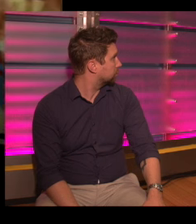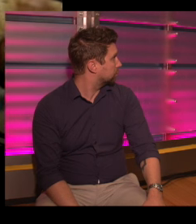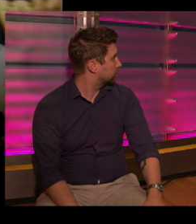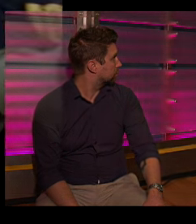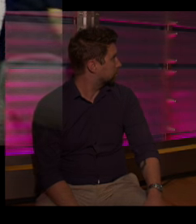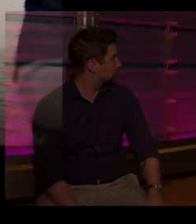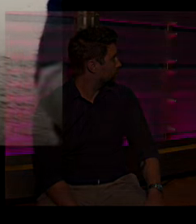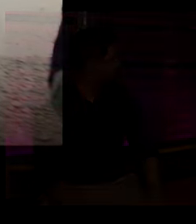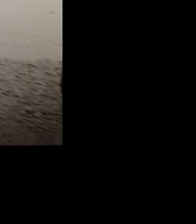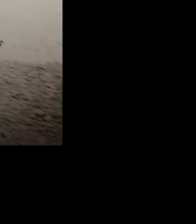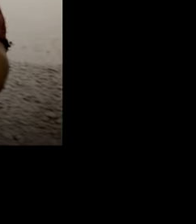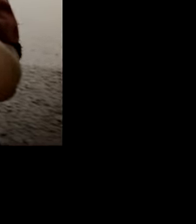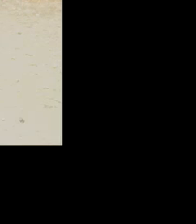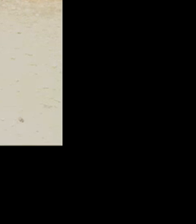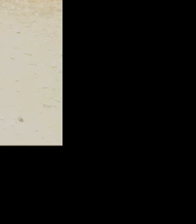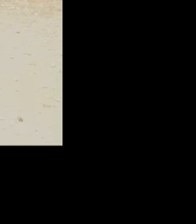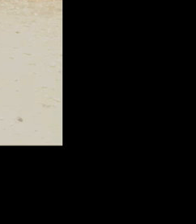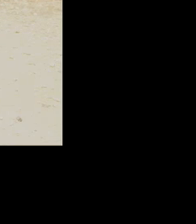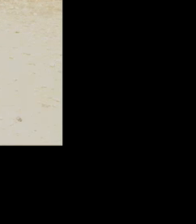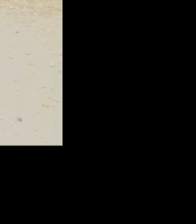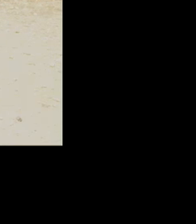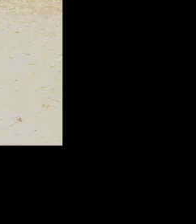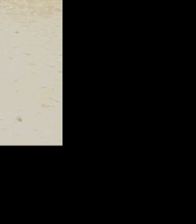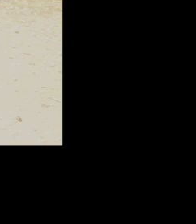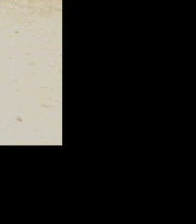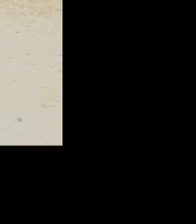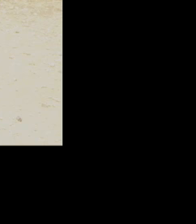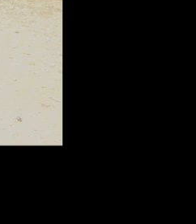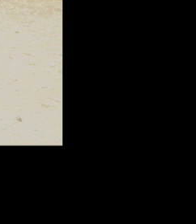الغد, ساعدوا جيرانكم. Thank you.